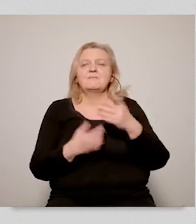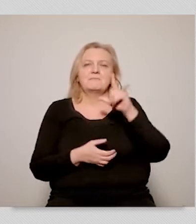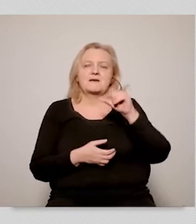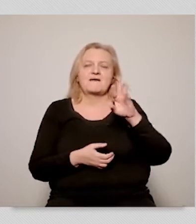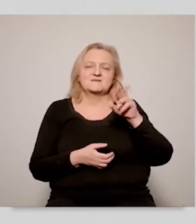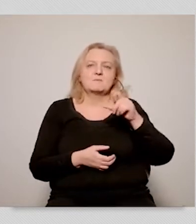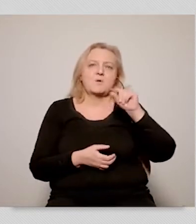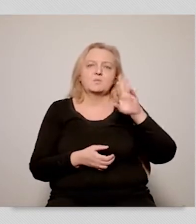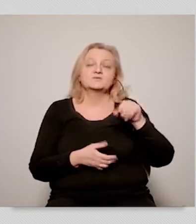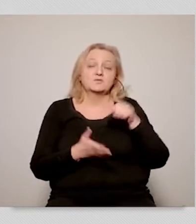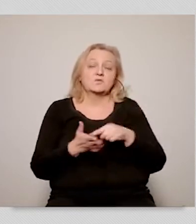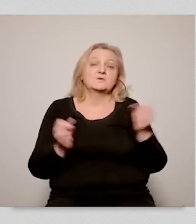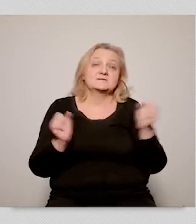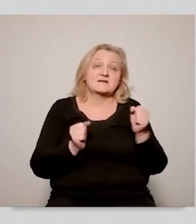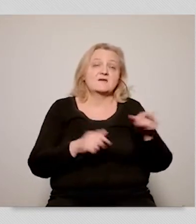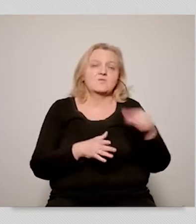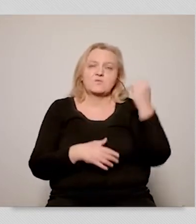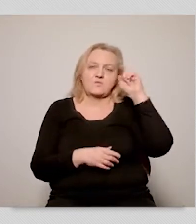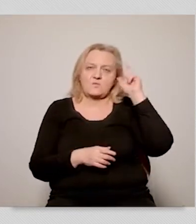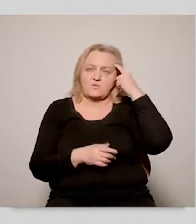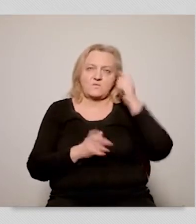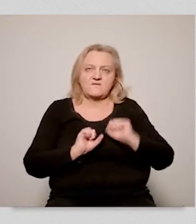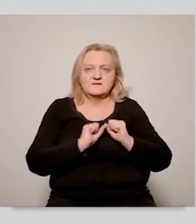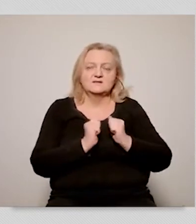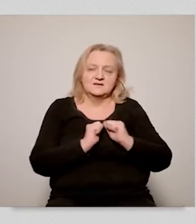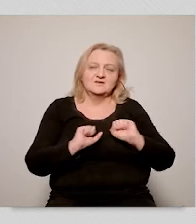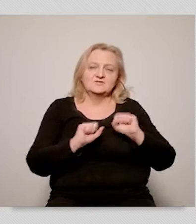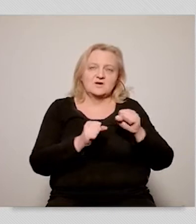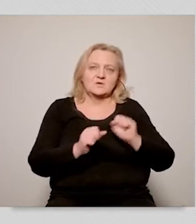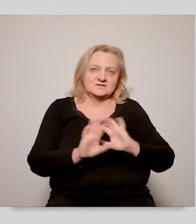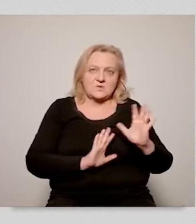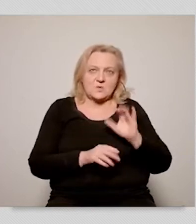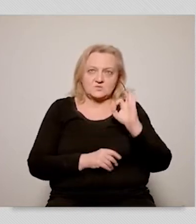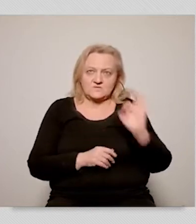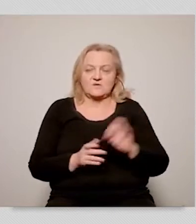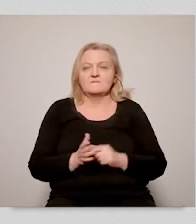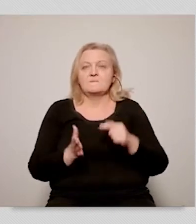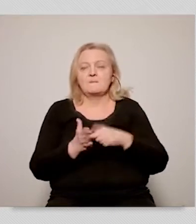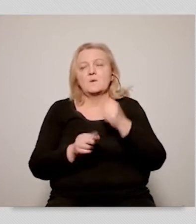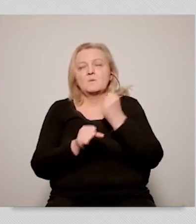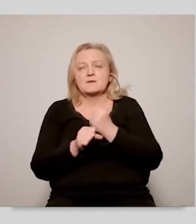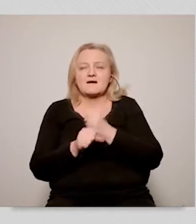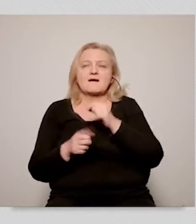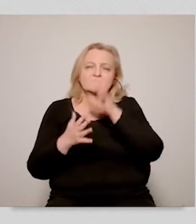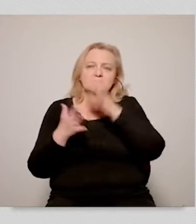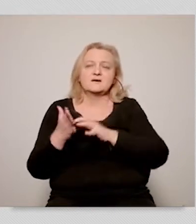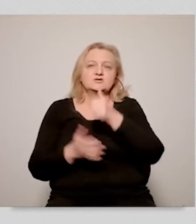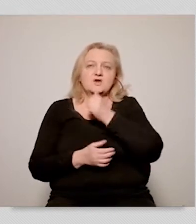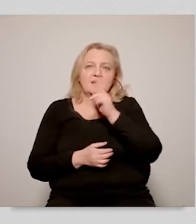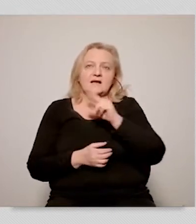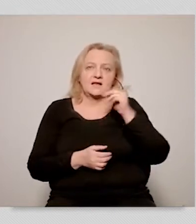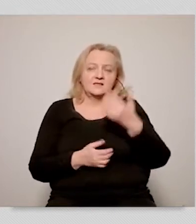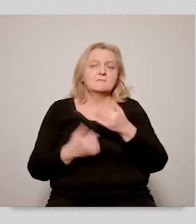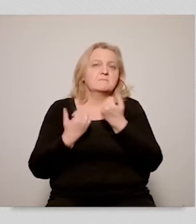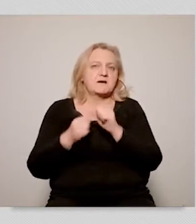którego strach jest głównym paliwem. Więc to opracowanie o Zielonym Klinie jest bardzo ważne, zwłaszcza, że